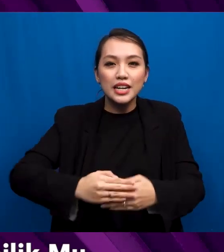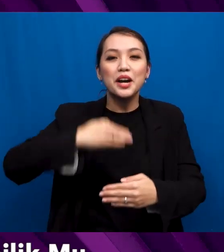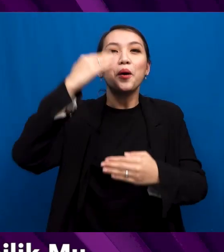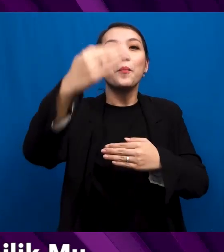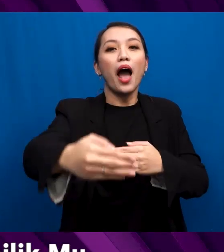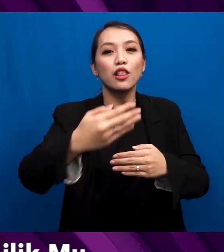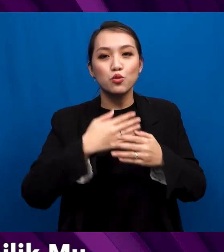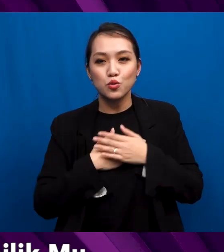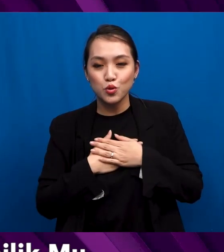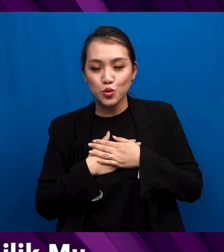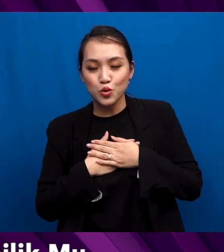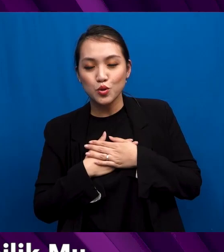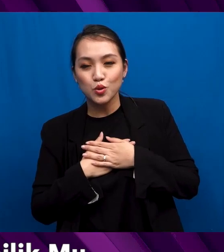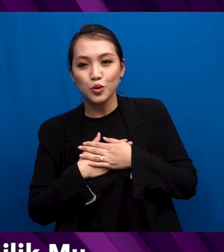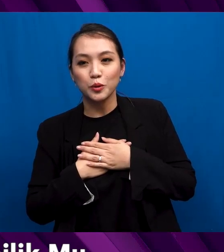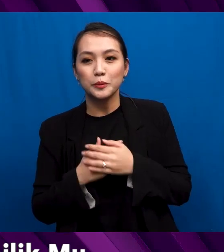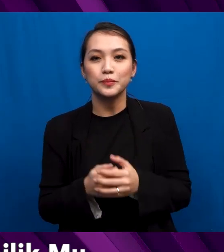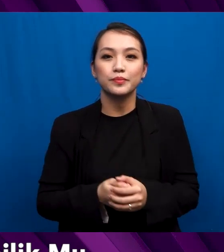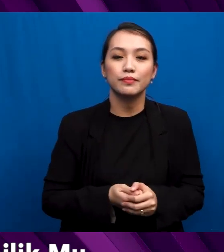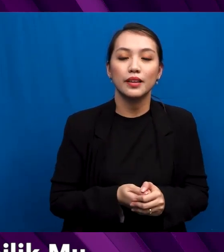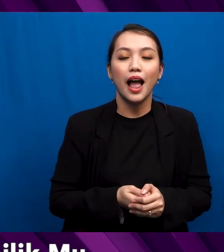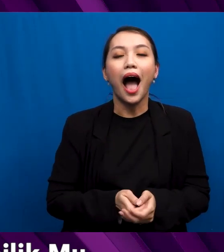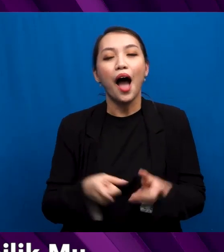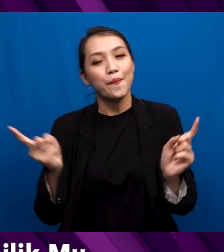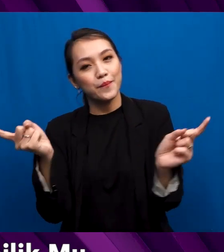masa depanku